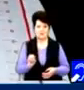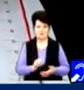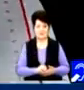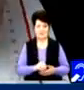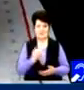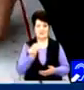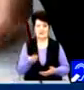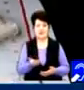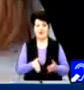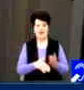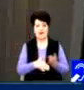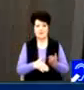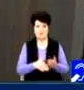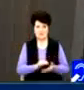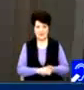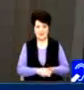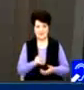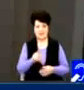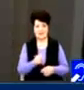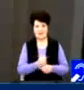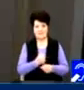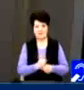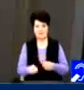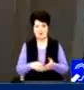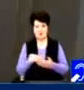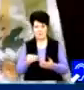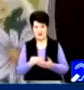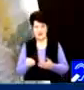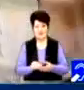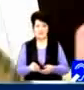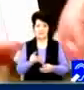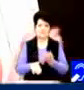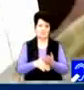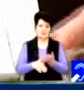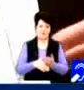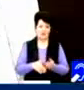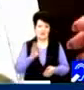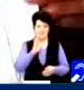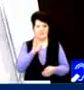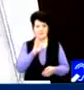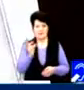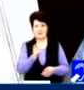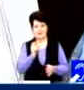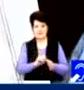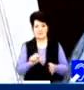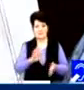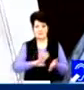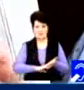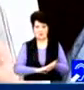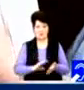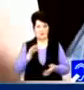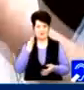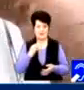Petrovici ajutată de soțul ei care face cumpărăturile Și mai aranjează din când în când camera femeia în vârstă de 69 de ani